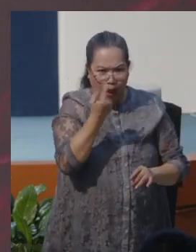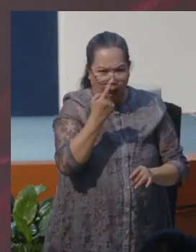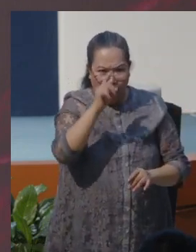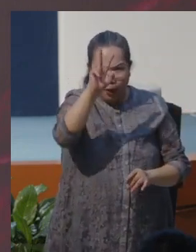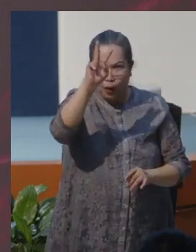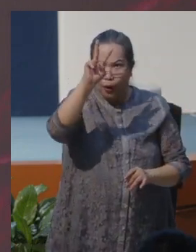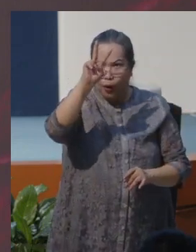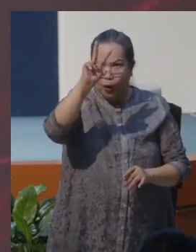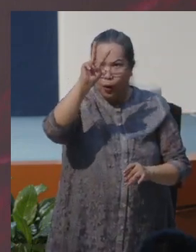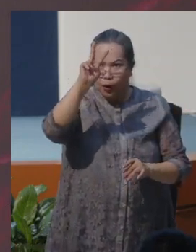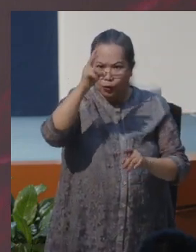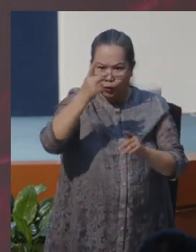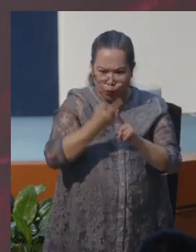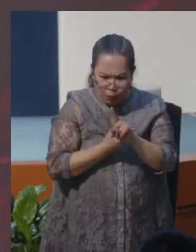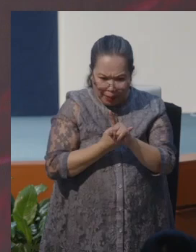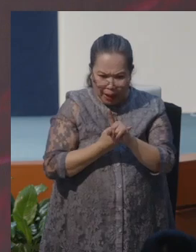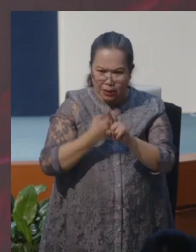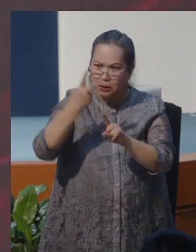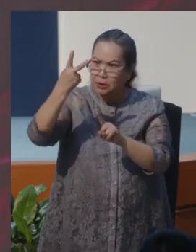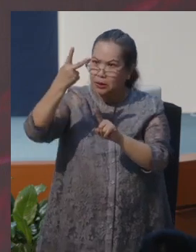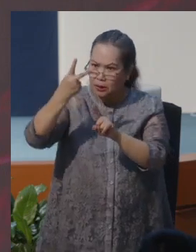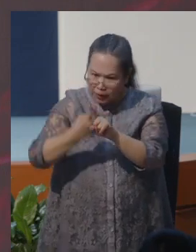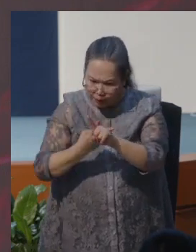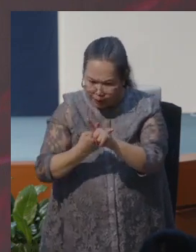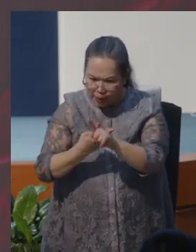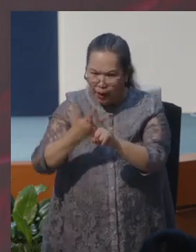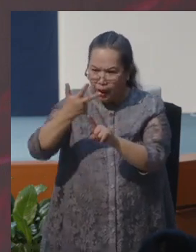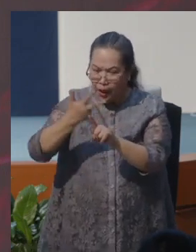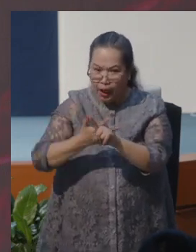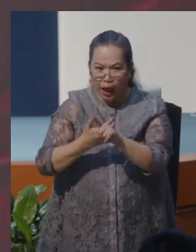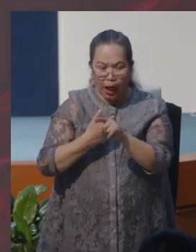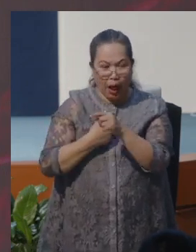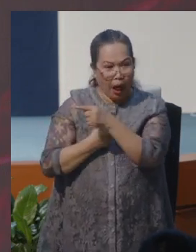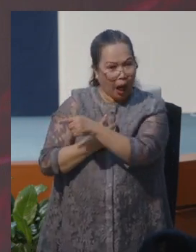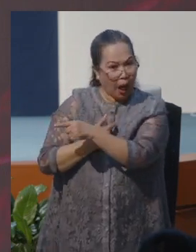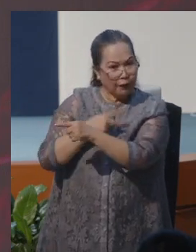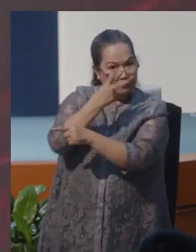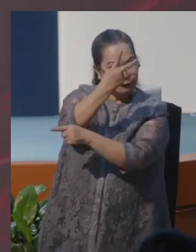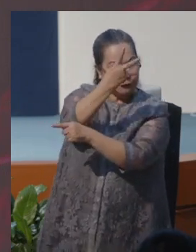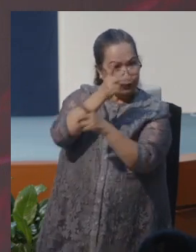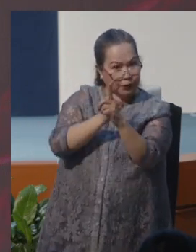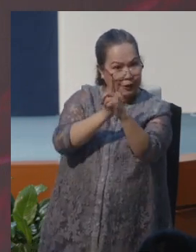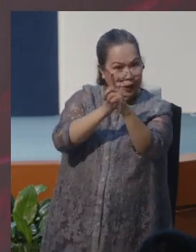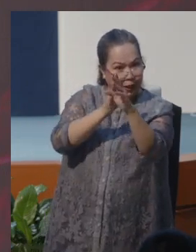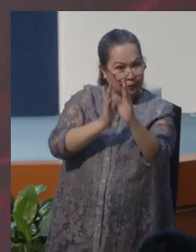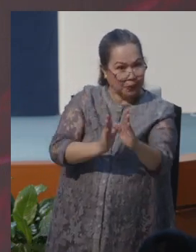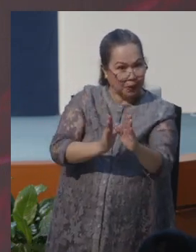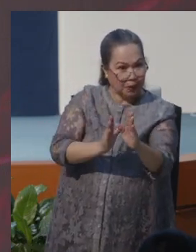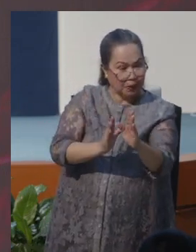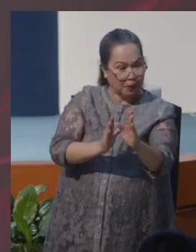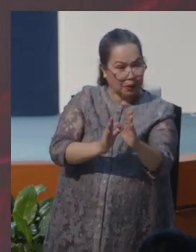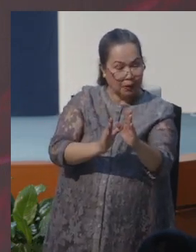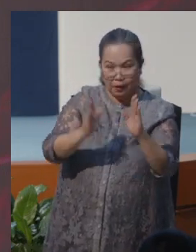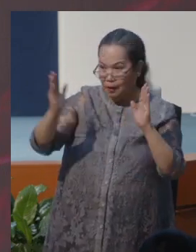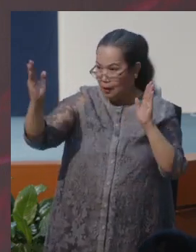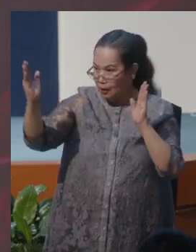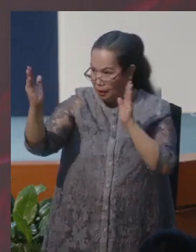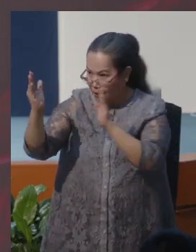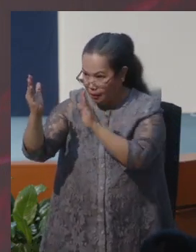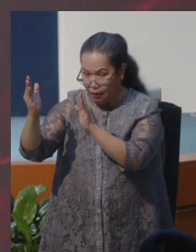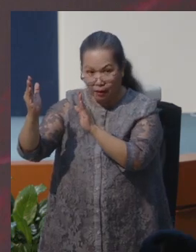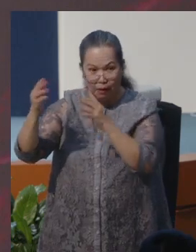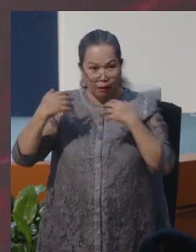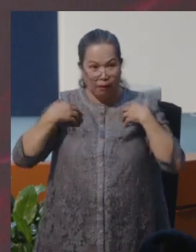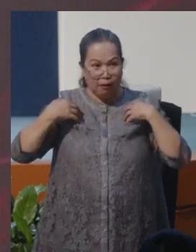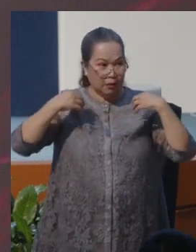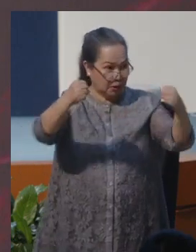nilang ipako si Jesus sa krus, eto na yung 2 niyang disipulo, eto na yung 2 niyang apostol na